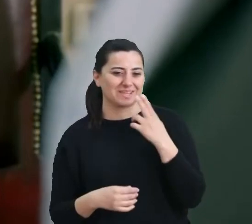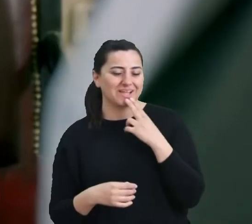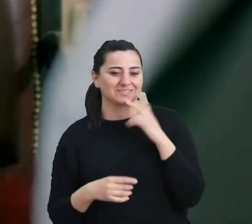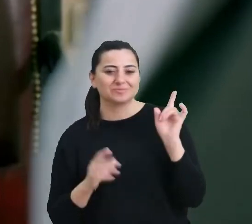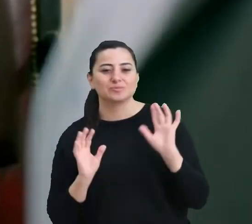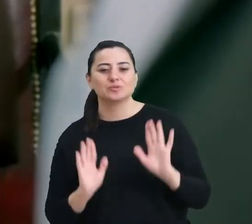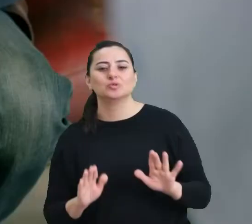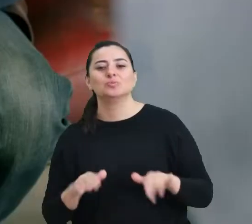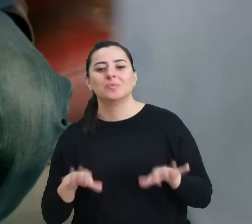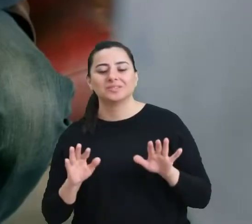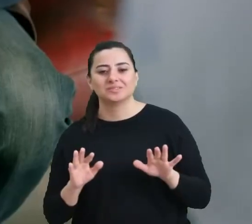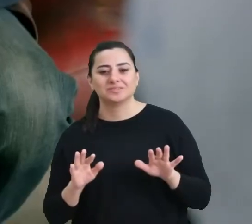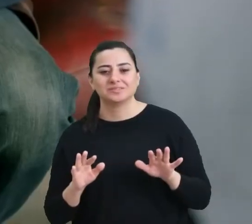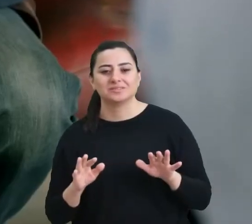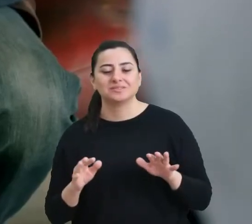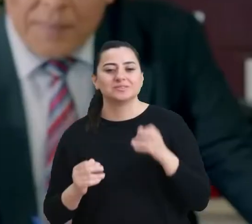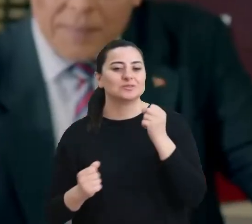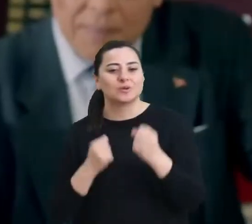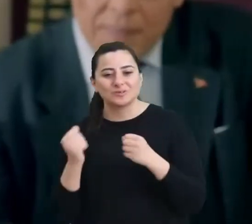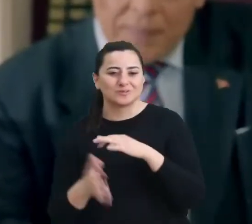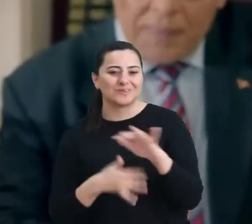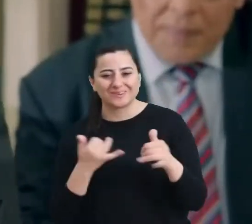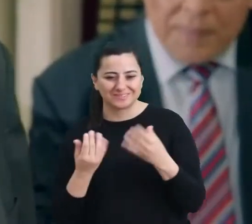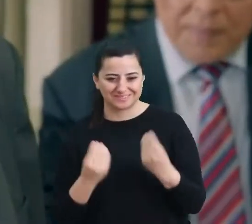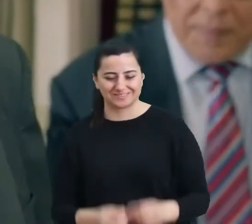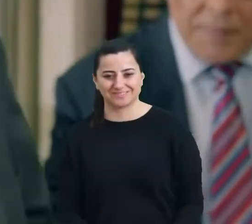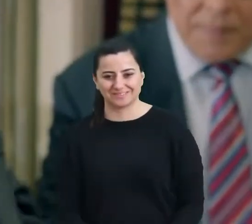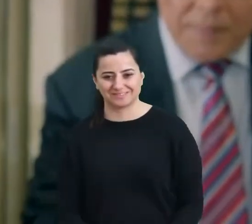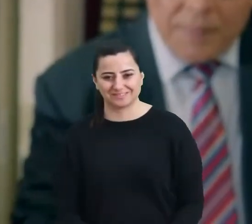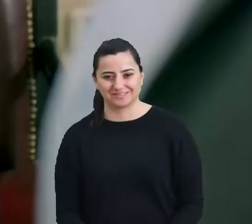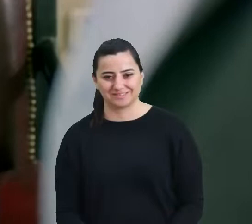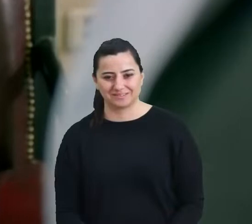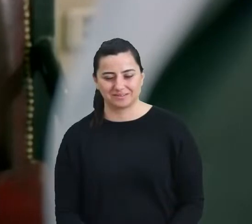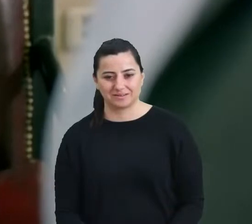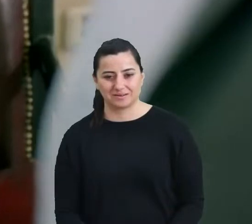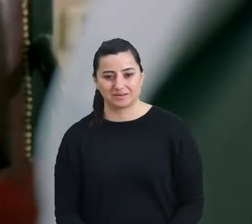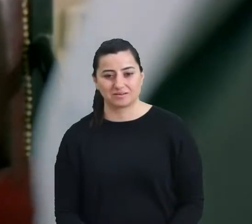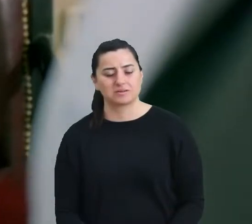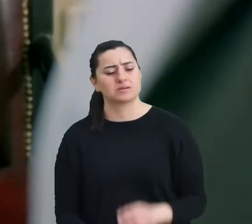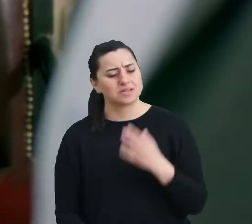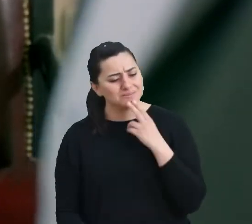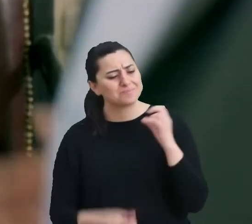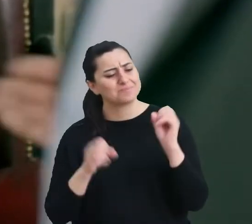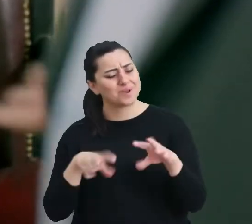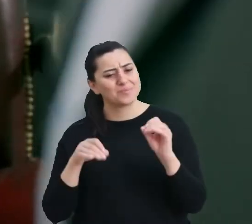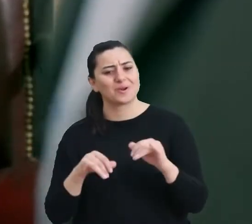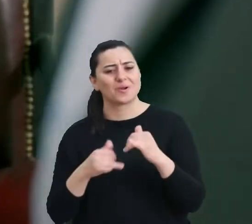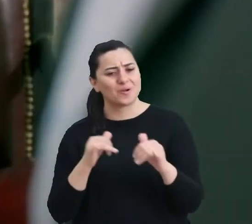durmaz. Koşturmayın lan, işinizi saçayınız der. Ben de derim ki, bırak hemen